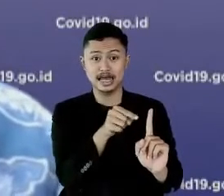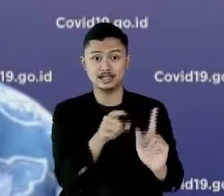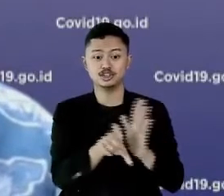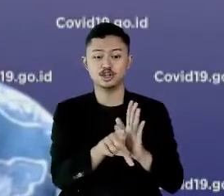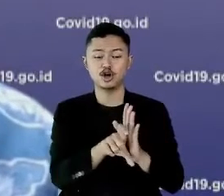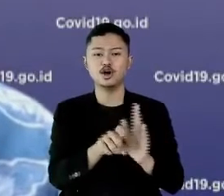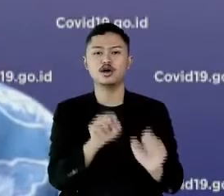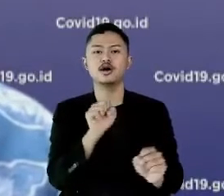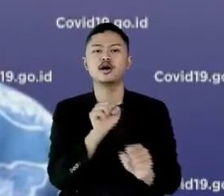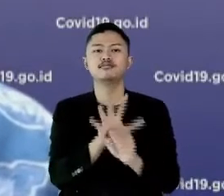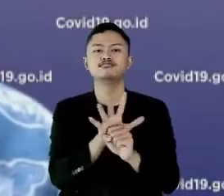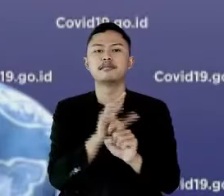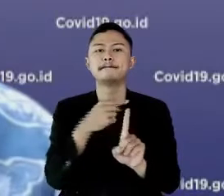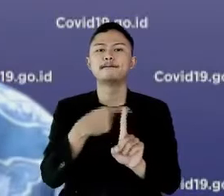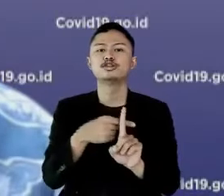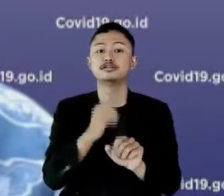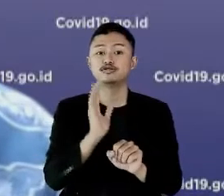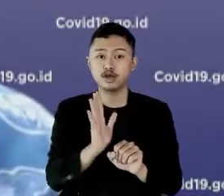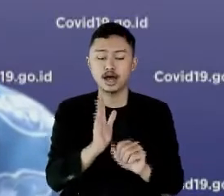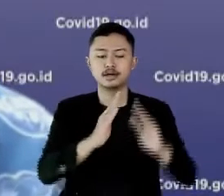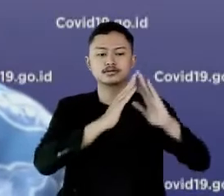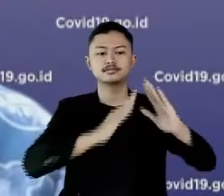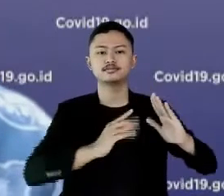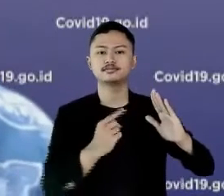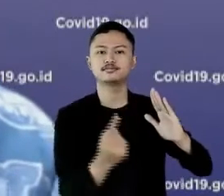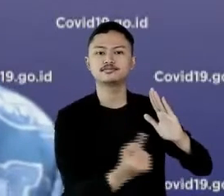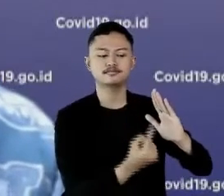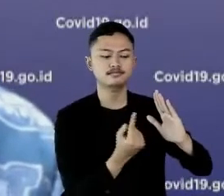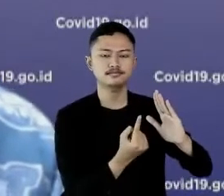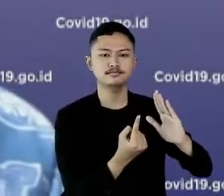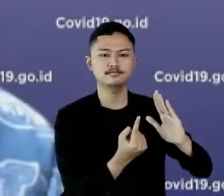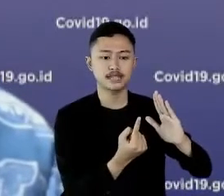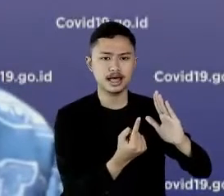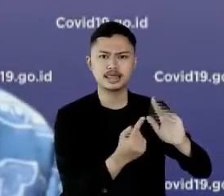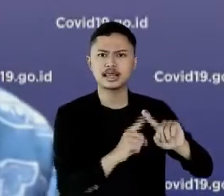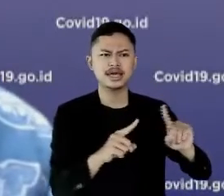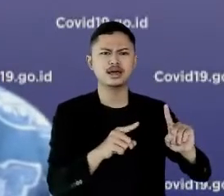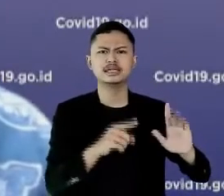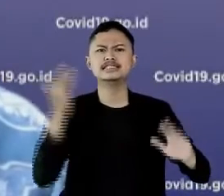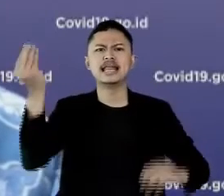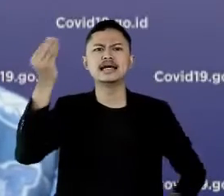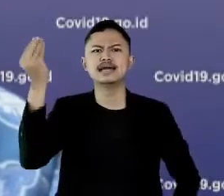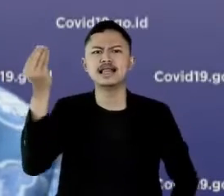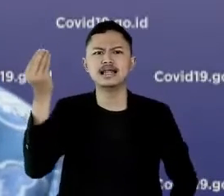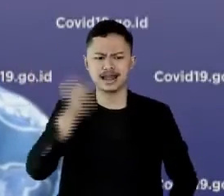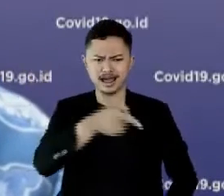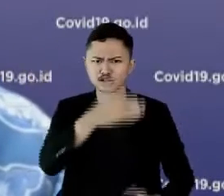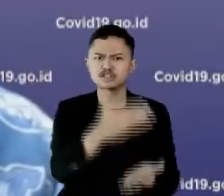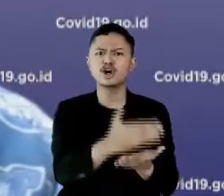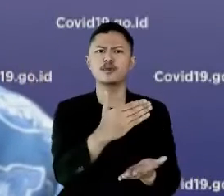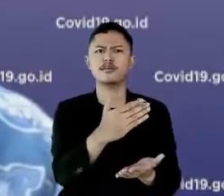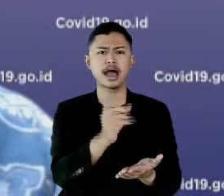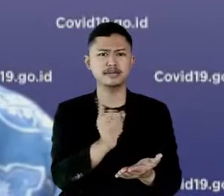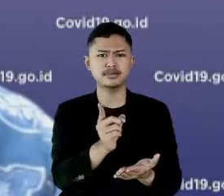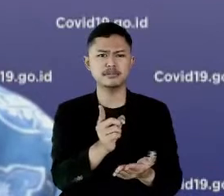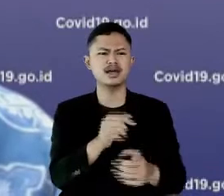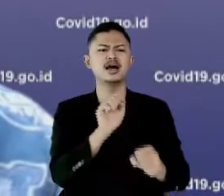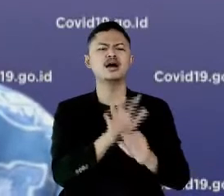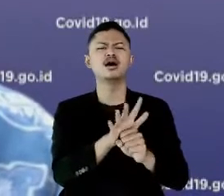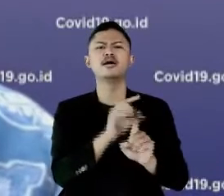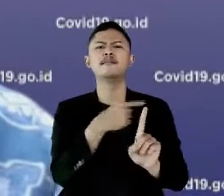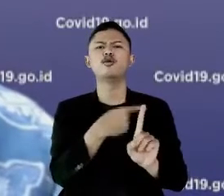COVID positif dan harusnya masih isolasi untuk masuk ke tempat-tempat umum. Karena mereka jadi sumber penularan dan tempat umum bisa menularkan banyak